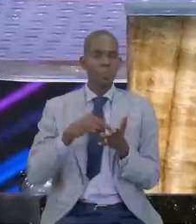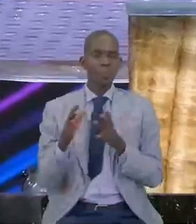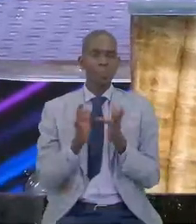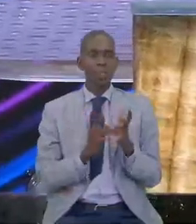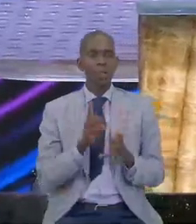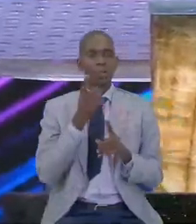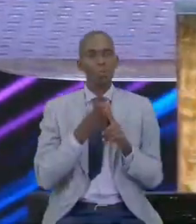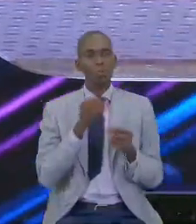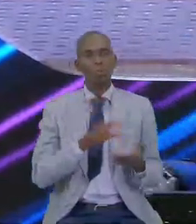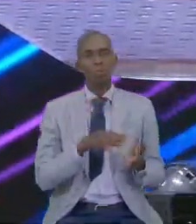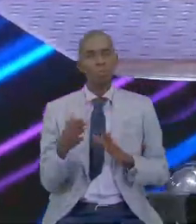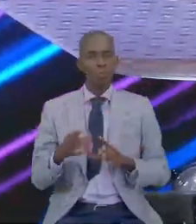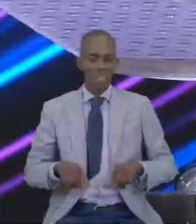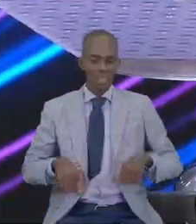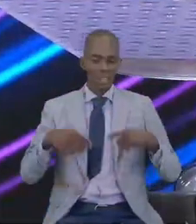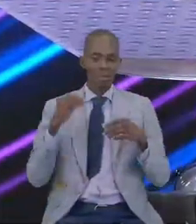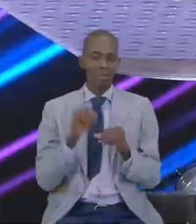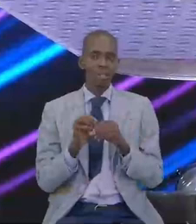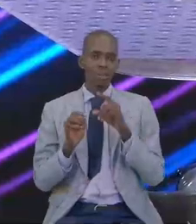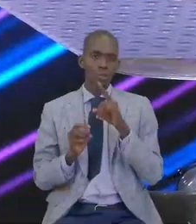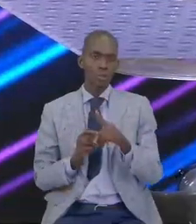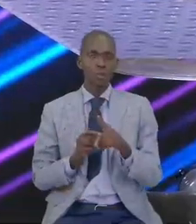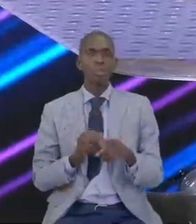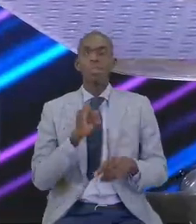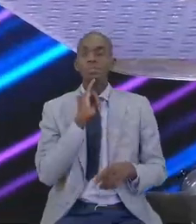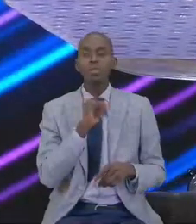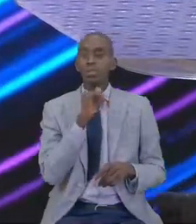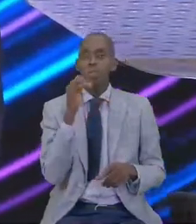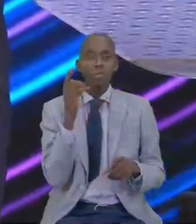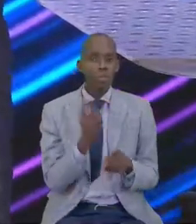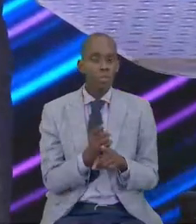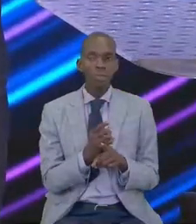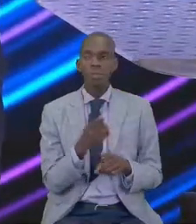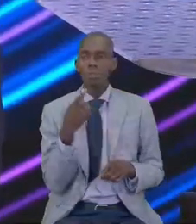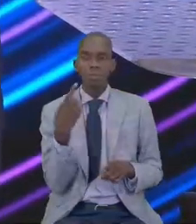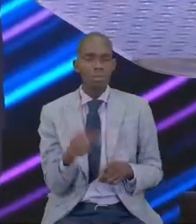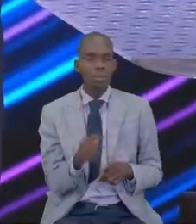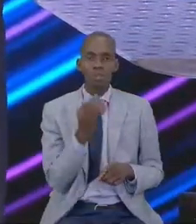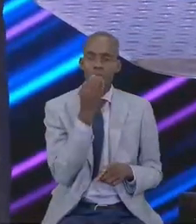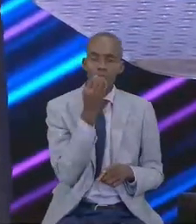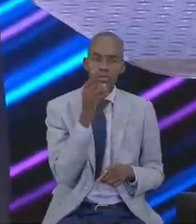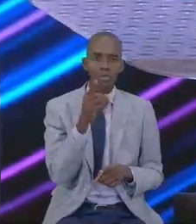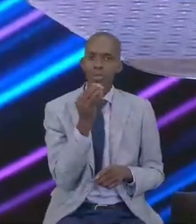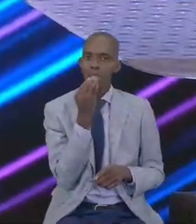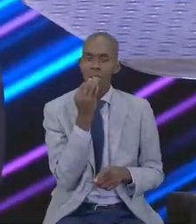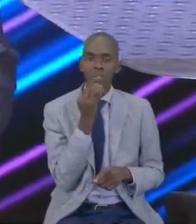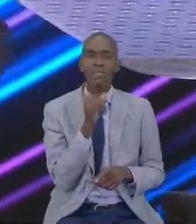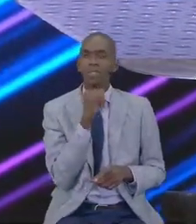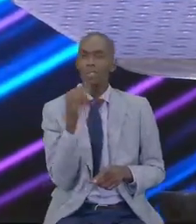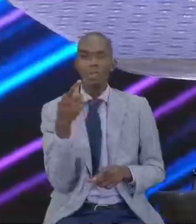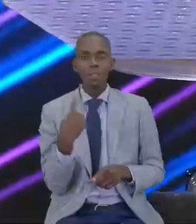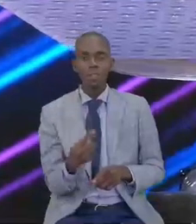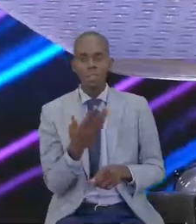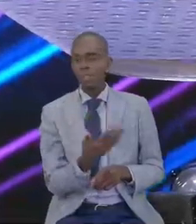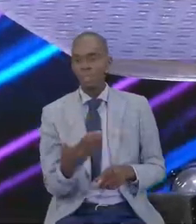et si l'esprit de celui qui a ressuscité Jésus d'entre les morts habite en vous, ce n'est pas les carottes ou les protéines que vous consommez,